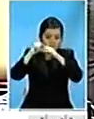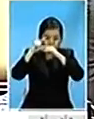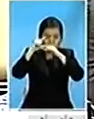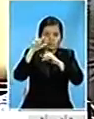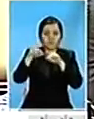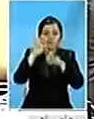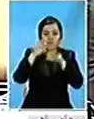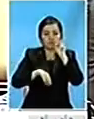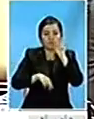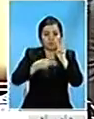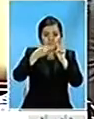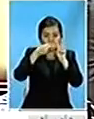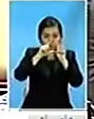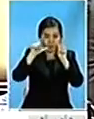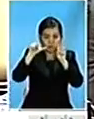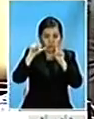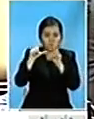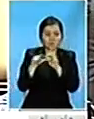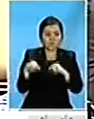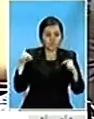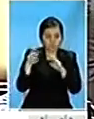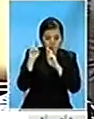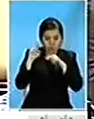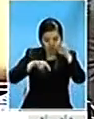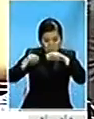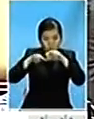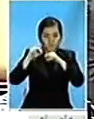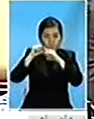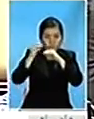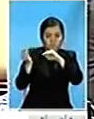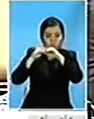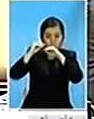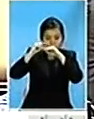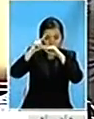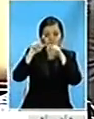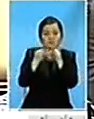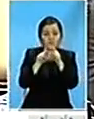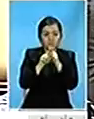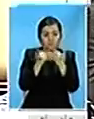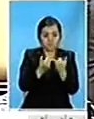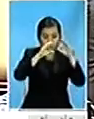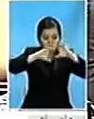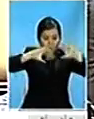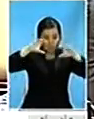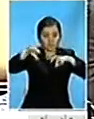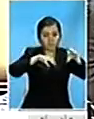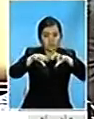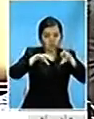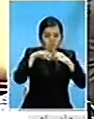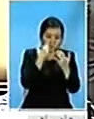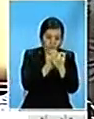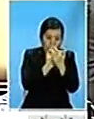เพิ่มอย่างระมัดระวังอะไรก็ตามการที่รัฐบาลมีความเชื่อมั่นนะครับว่าจะดำเนินนโยบายการคลังอย่